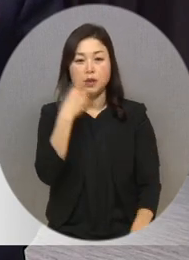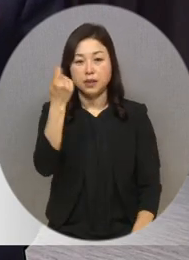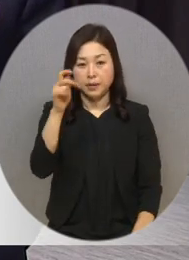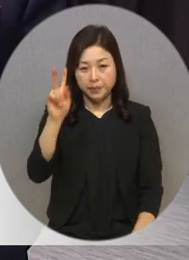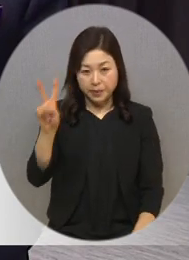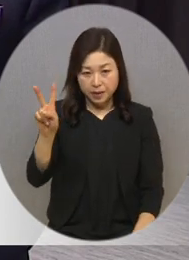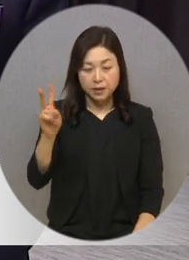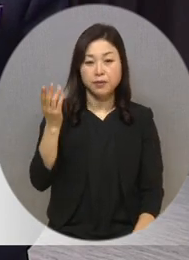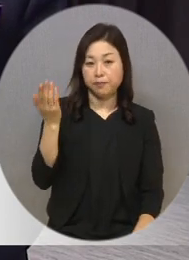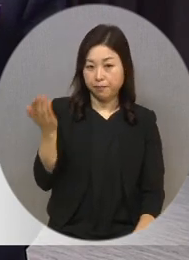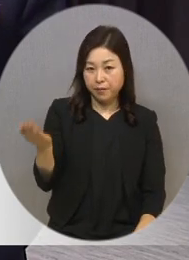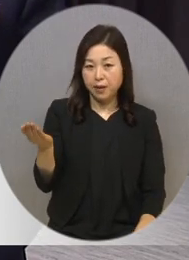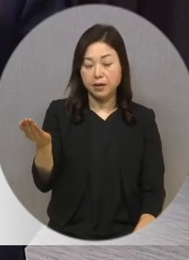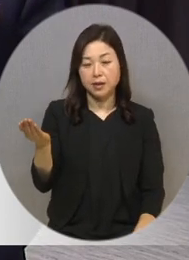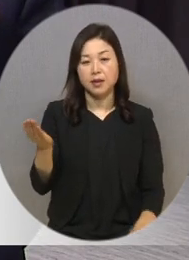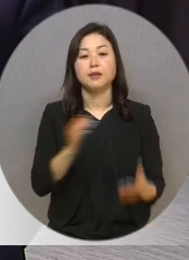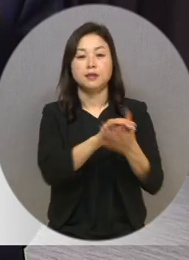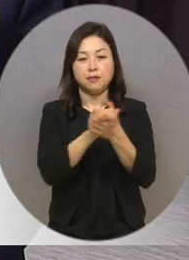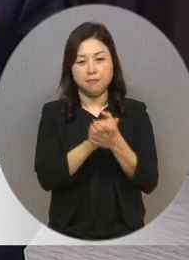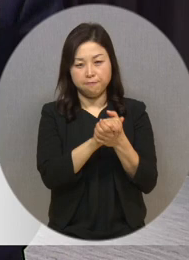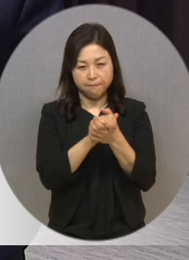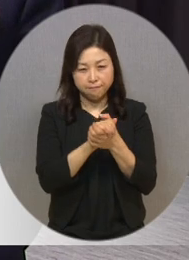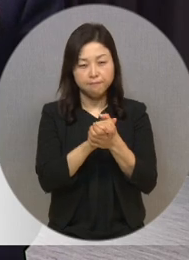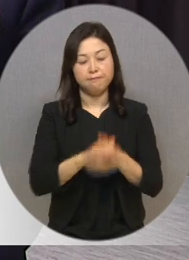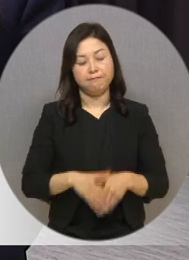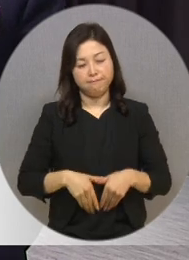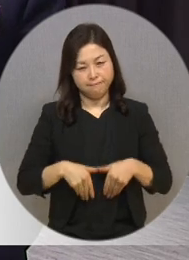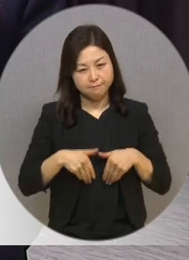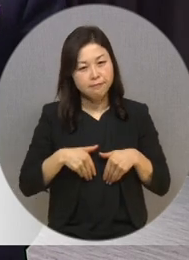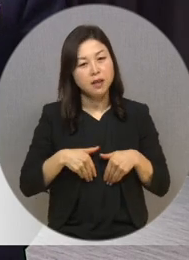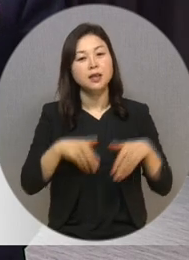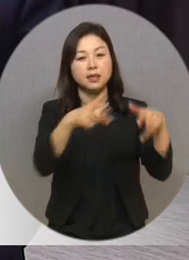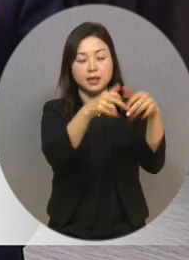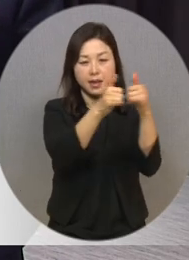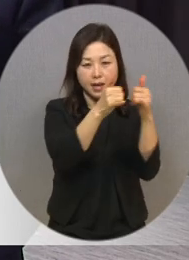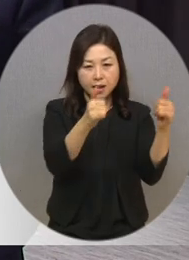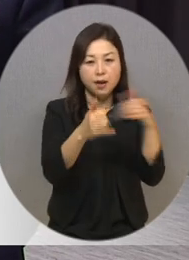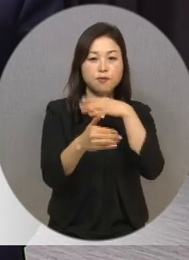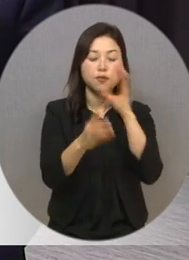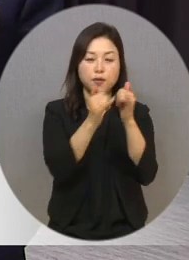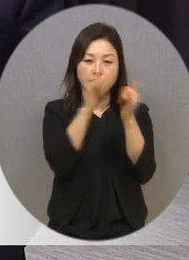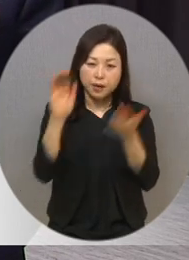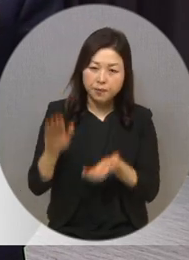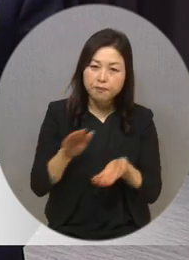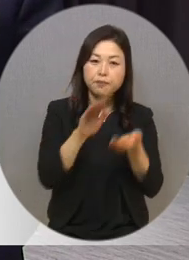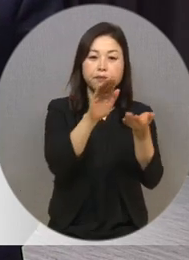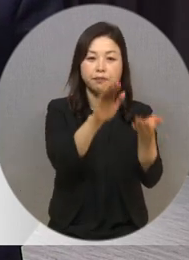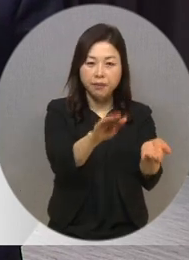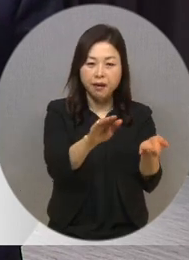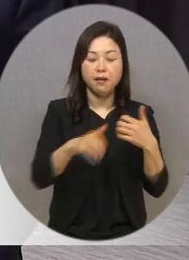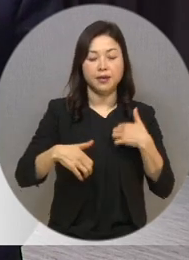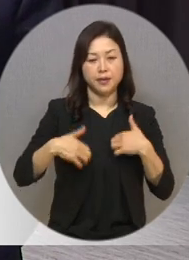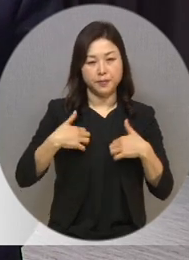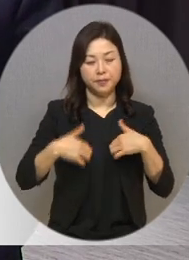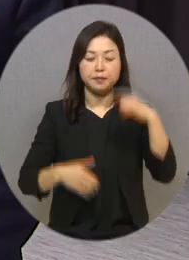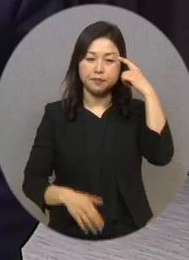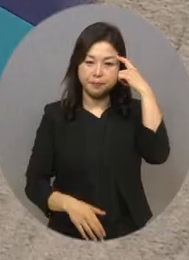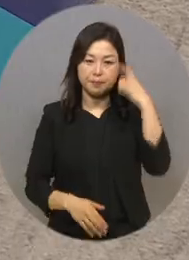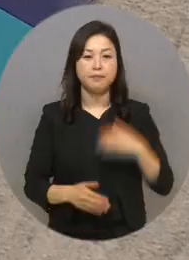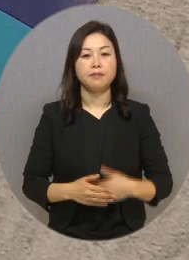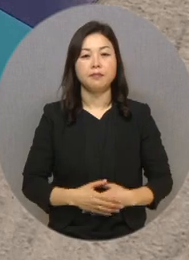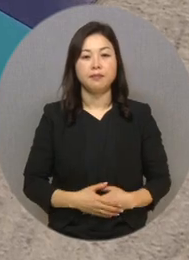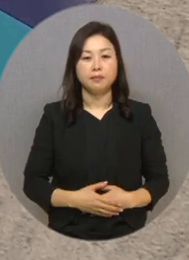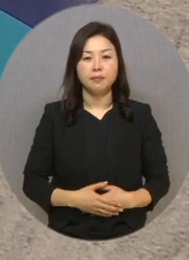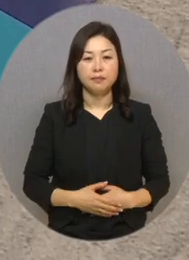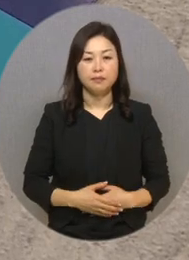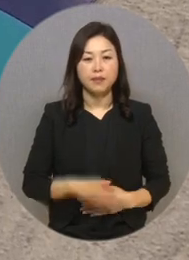복지가 어 따뜻한 정을 우리 장애인과 어르신들께 전하기 대해서 매우 기쁘게 생각합니다